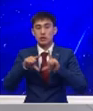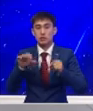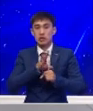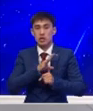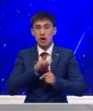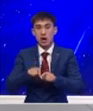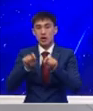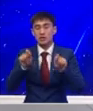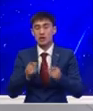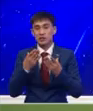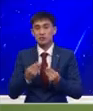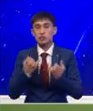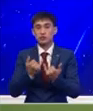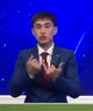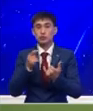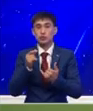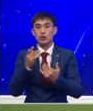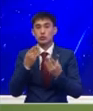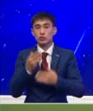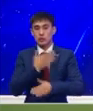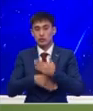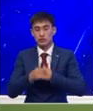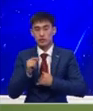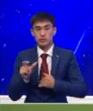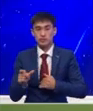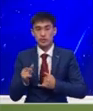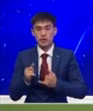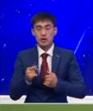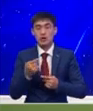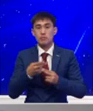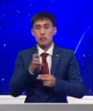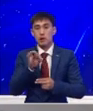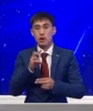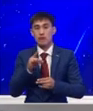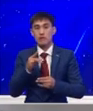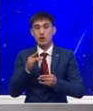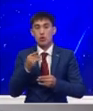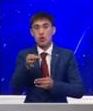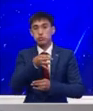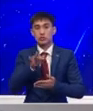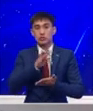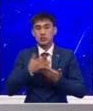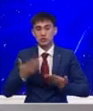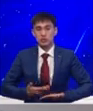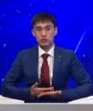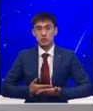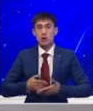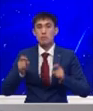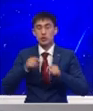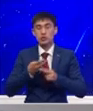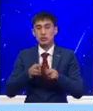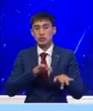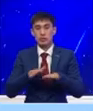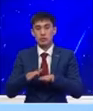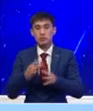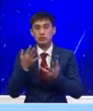день открытых дверей, посвященный Дню людей с ограниченными возможностями. Ермек Барибаев, уроженец областного центра, целенаправленно посетил данное